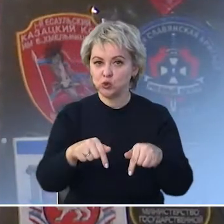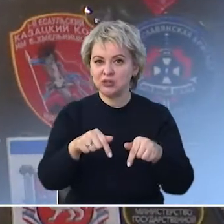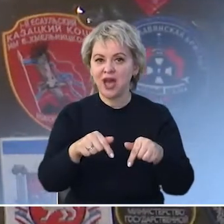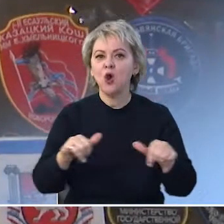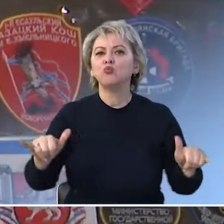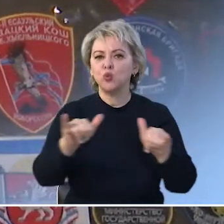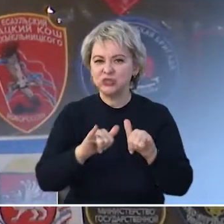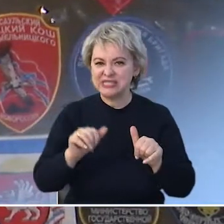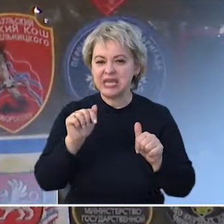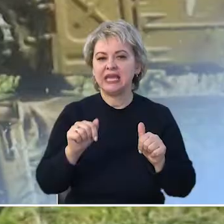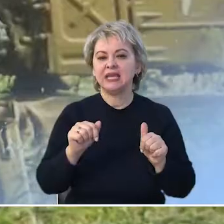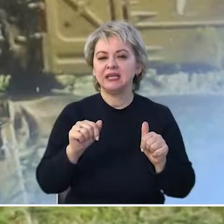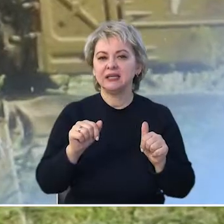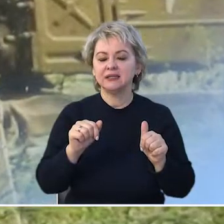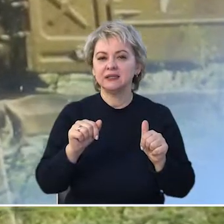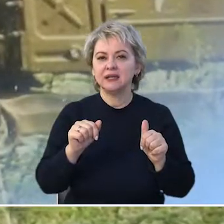сюда, в музей